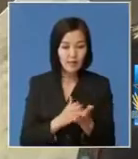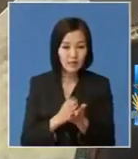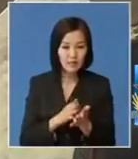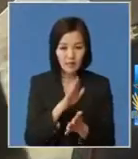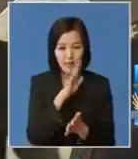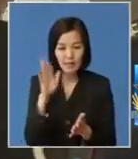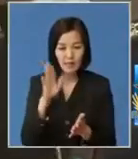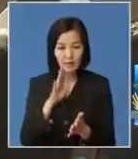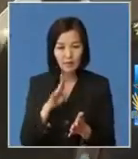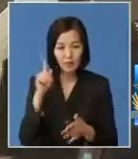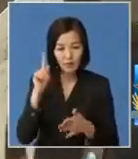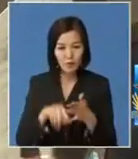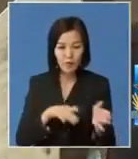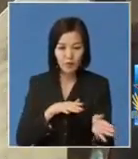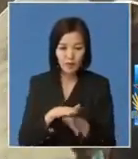атқару.